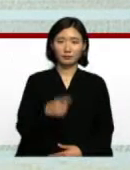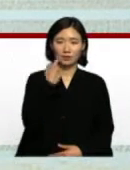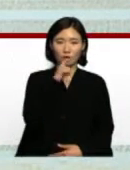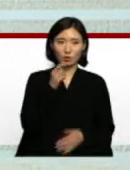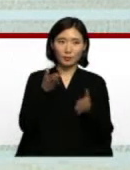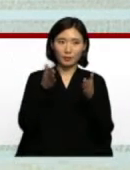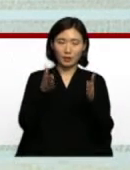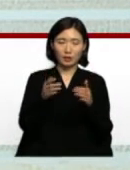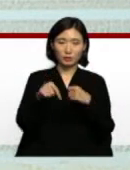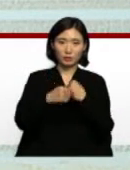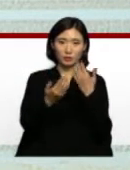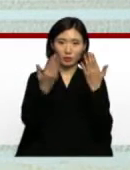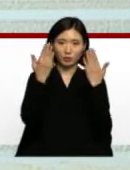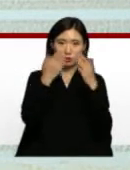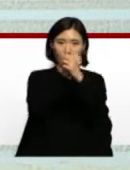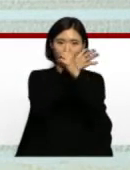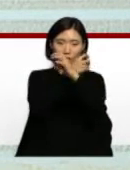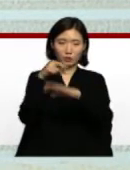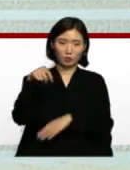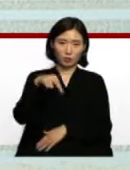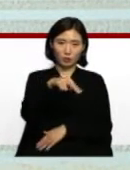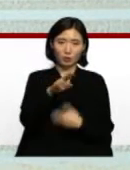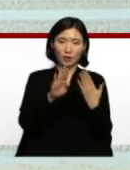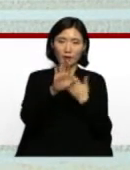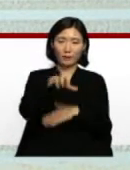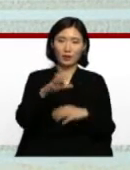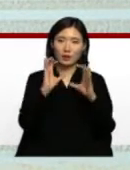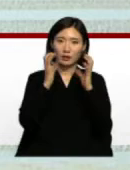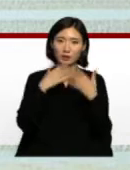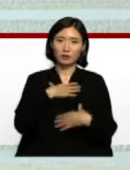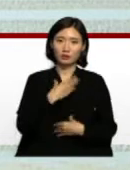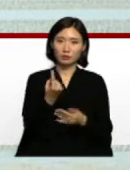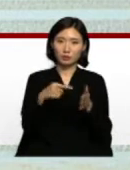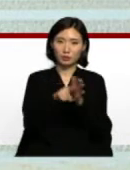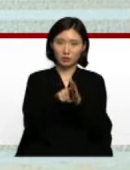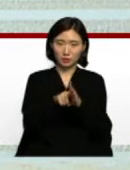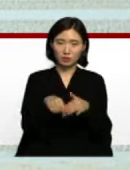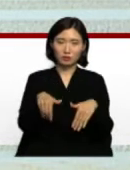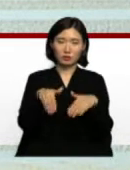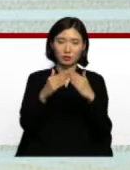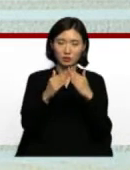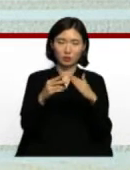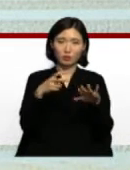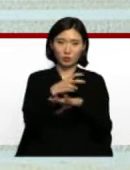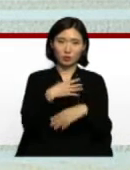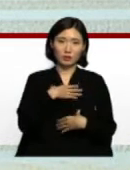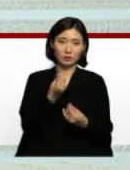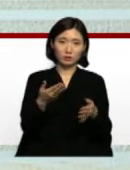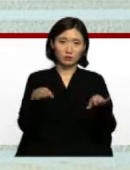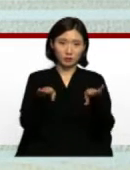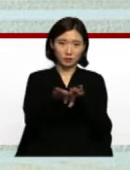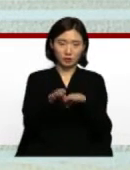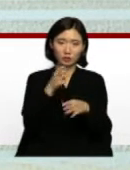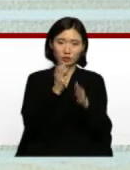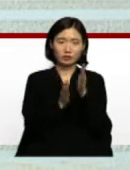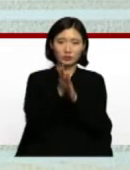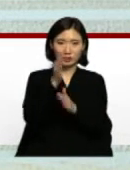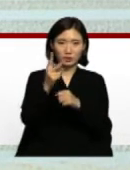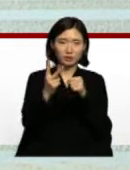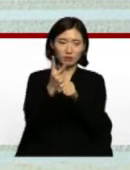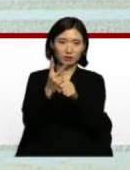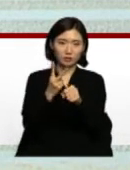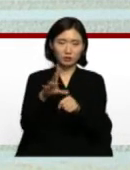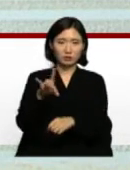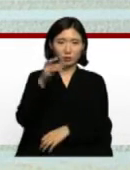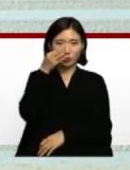옐로 카펫은 초등학교 횡단보도 앞에 어린이들의 보행 안전을 위해 설치된 교통 안전 시설입니다. 서울시에선 2년